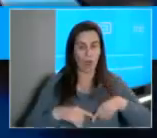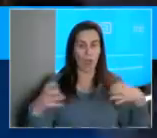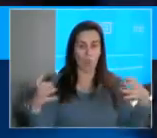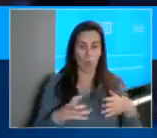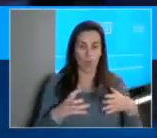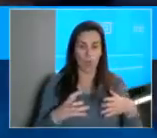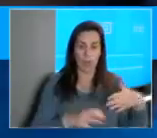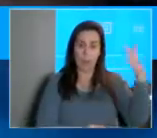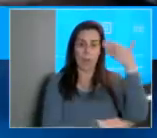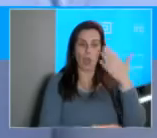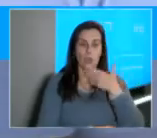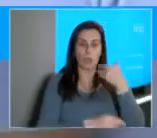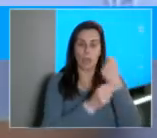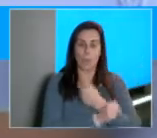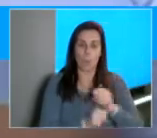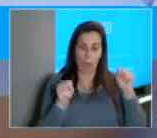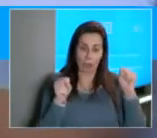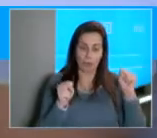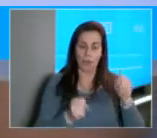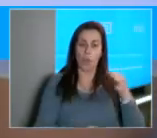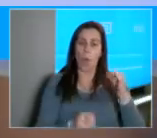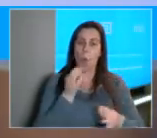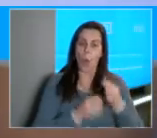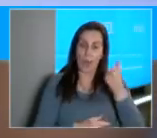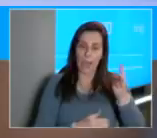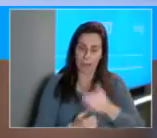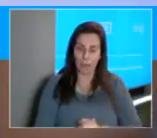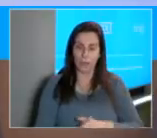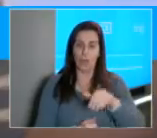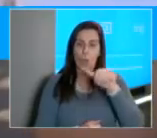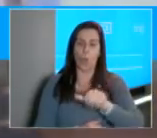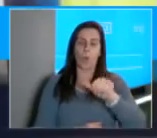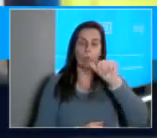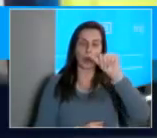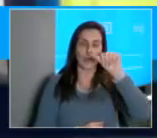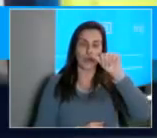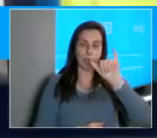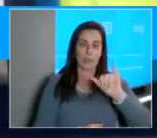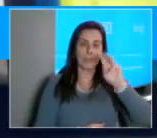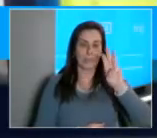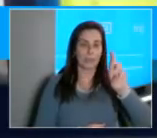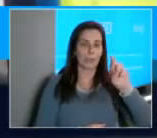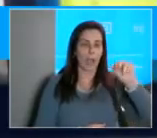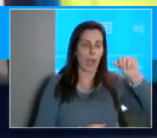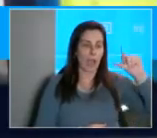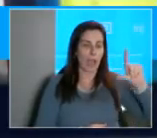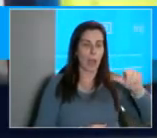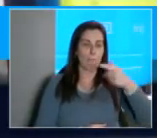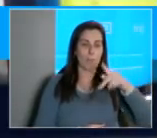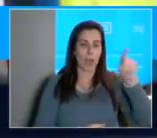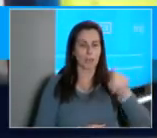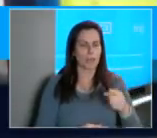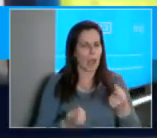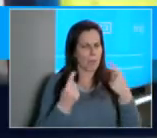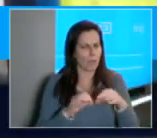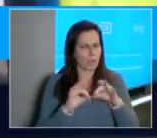התנועה למדינה יהודית ודמוקרטית, עורך הדין אורי ישראל פז. שלום לך. שלום וברכה. אז